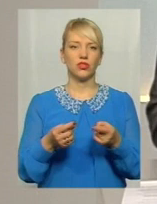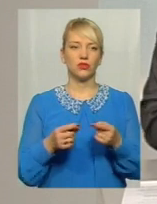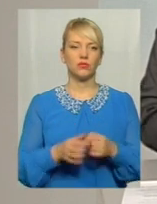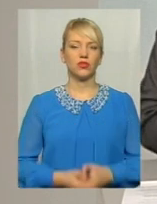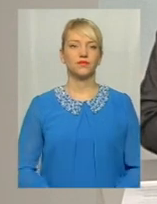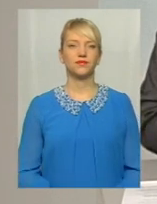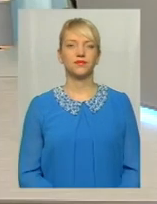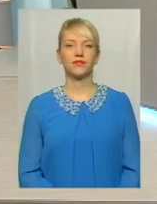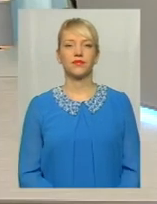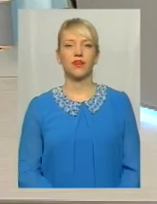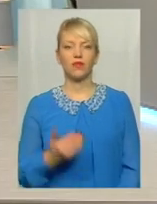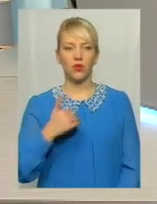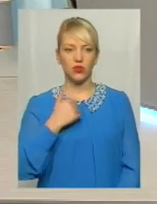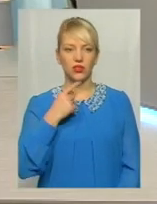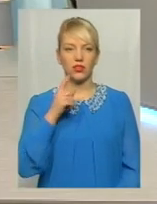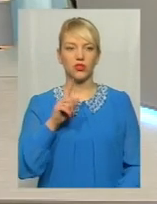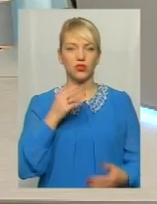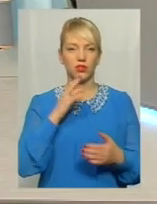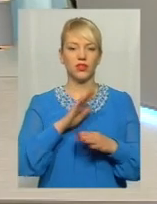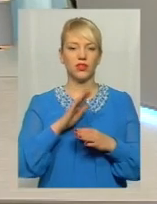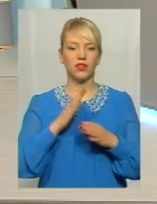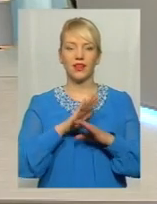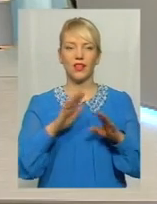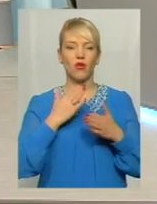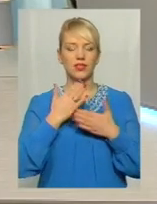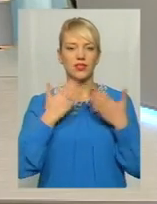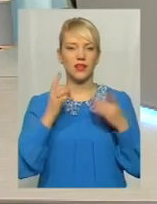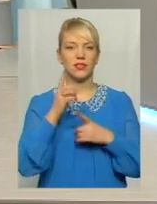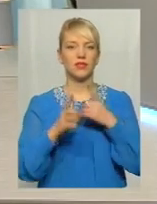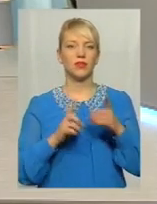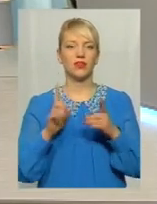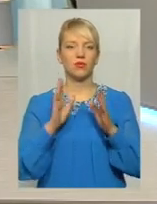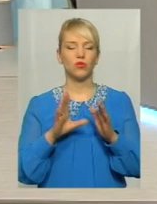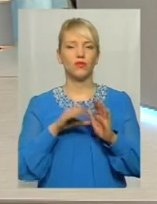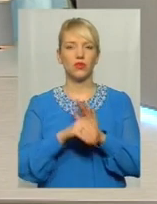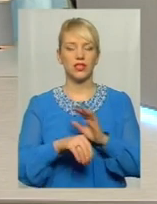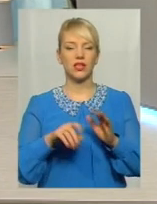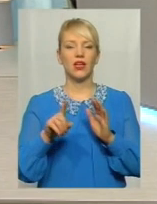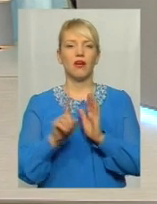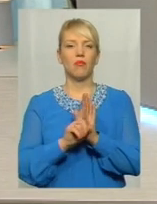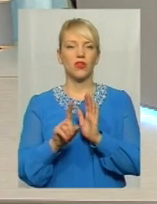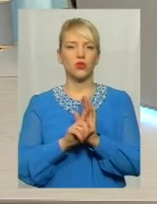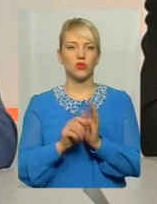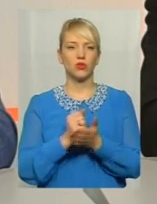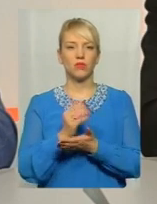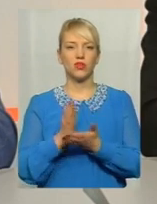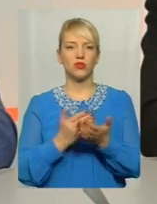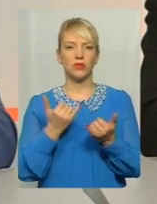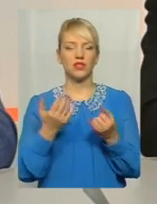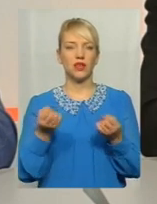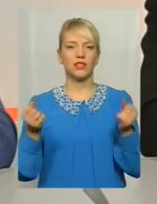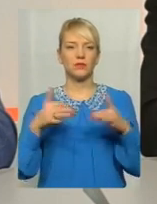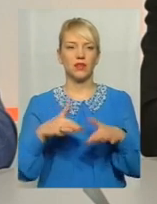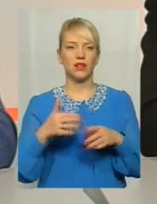Прошу. Я хочу сказати, що це не останні зміни, які будуть вноситися в маршрутну мережу. Ми зараз збираємо